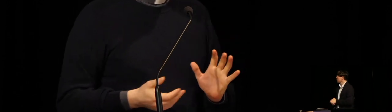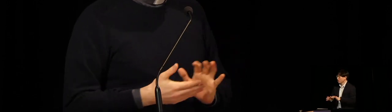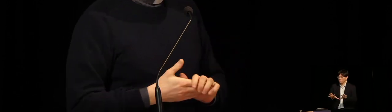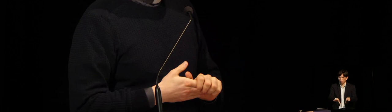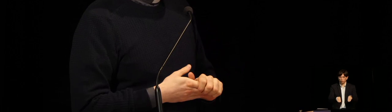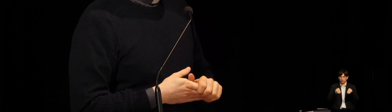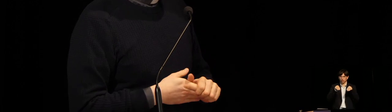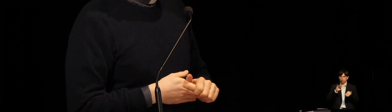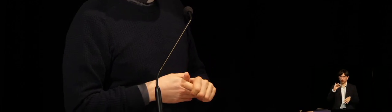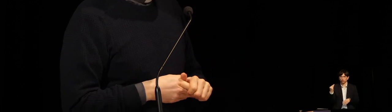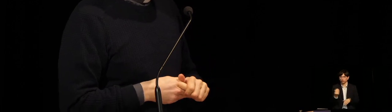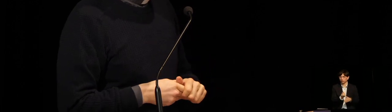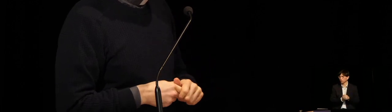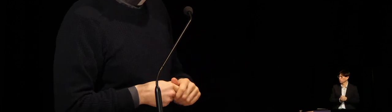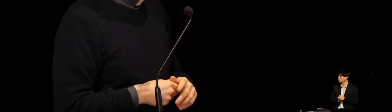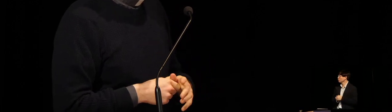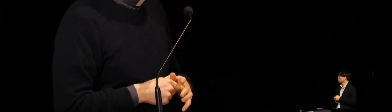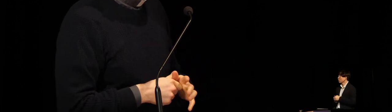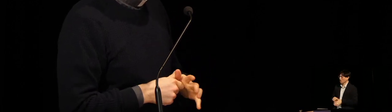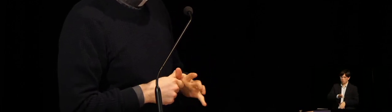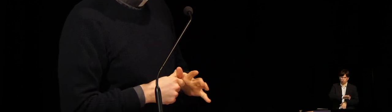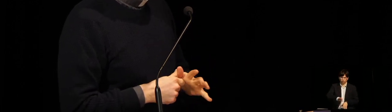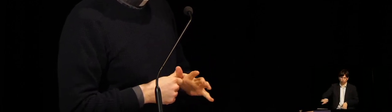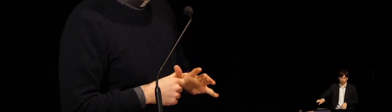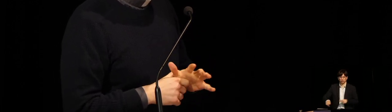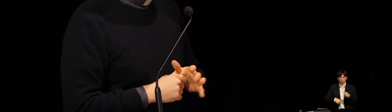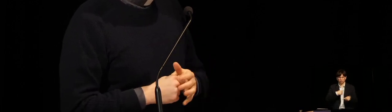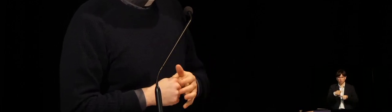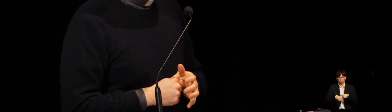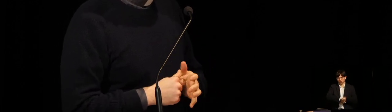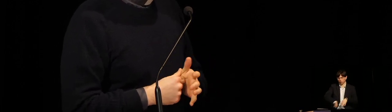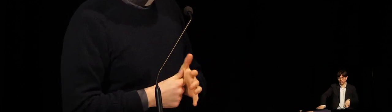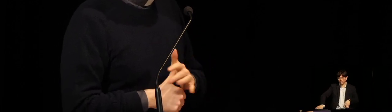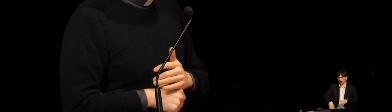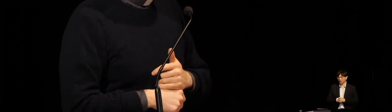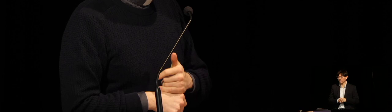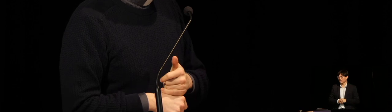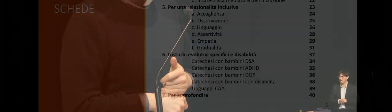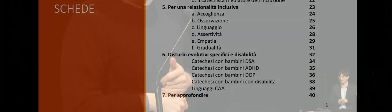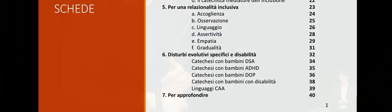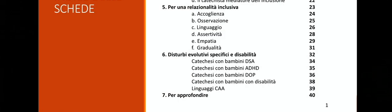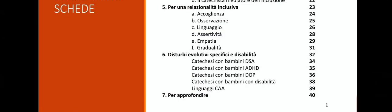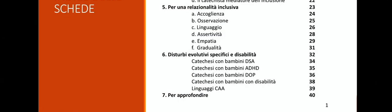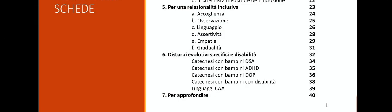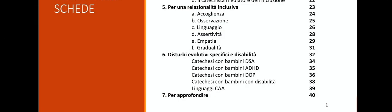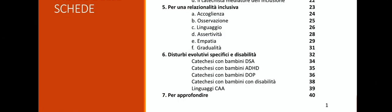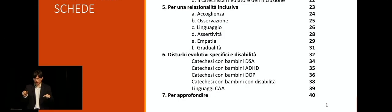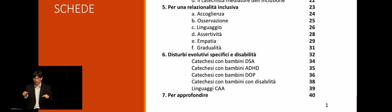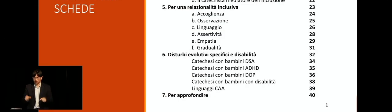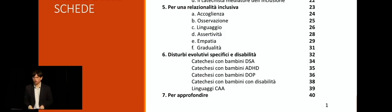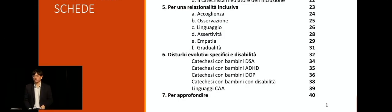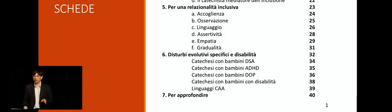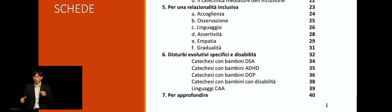generali poi i pregiudizi da superare le indicazioni per una comunità inclusiva le